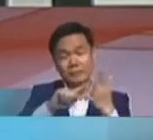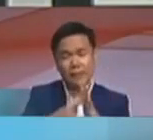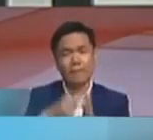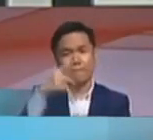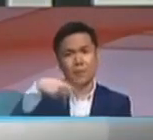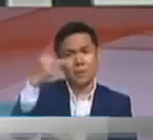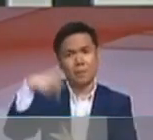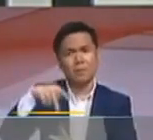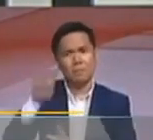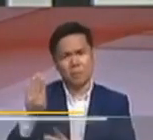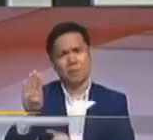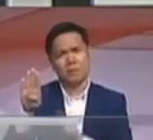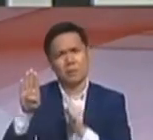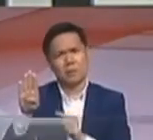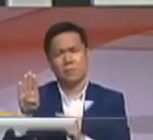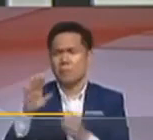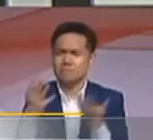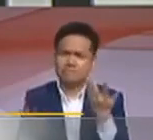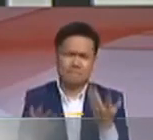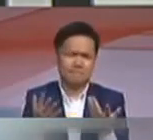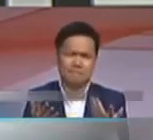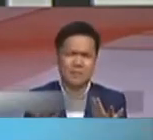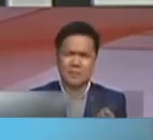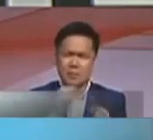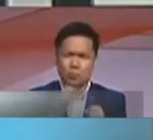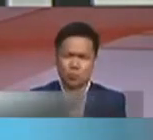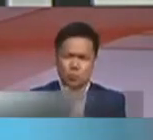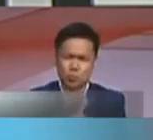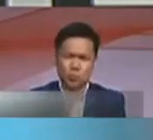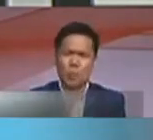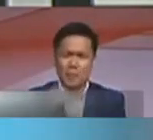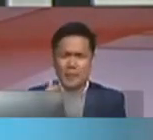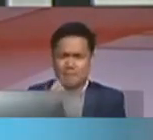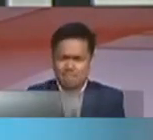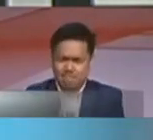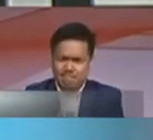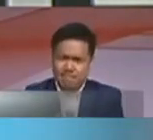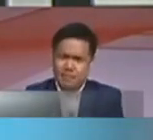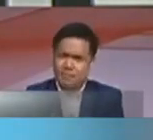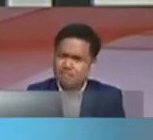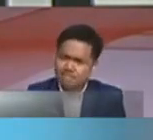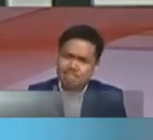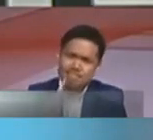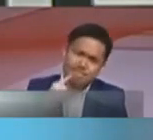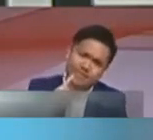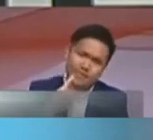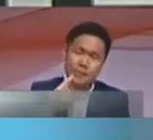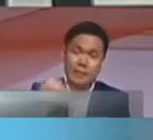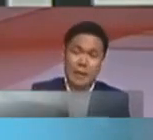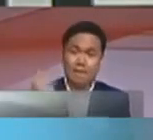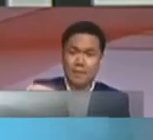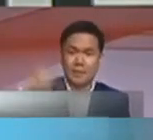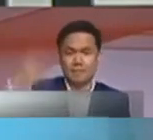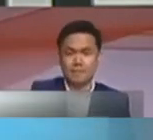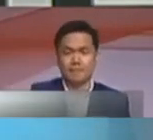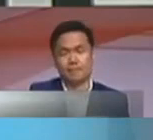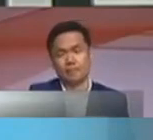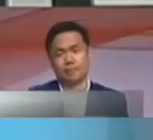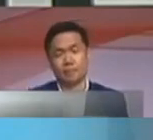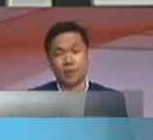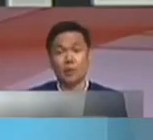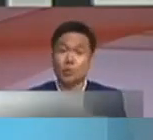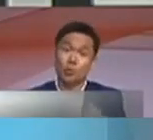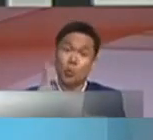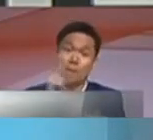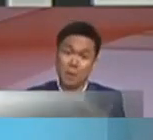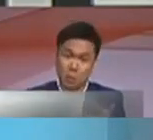PKPB mungkin tak sesuai. Kita kena gunakan kaedah lebih drastik, iaitu kita menjalankan PKP untuk sama ada